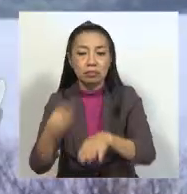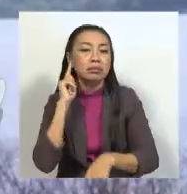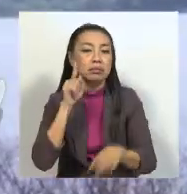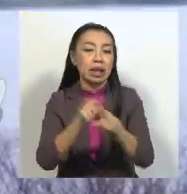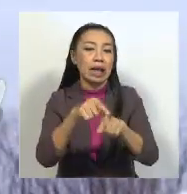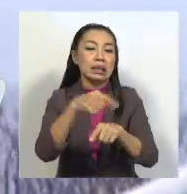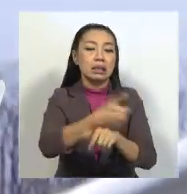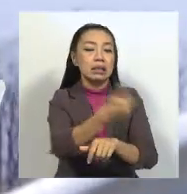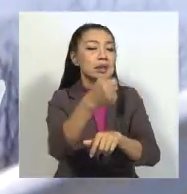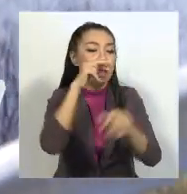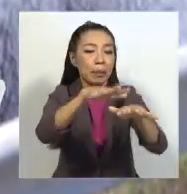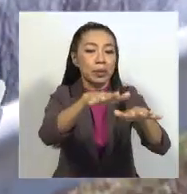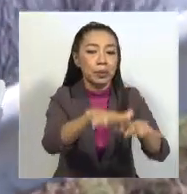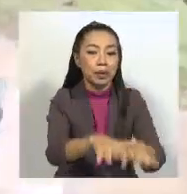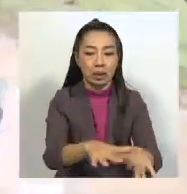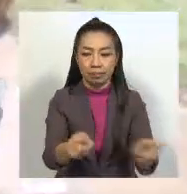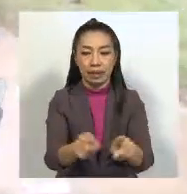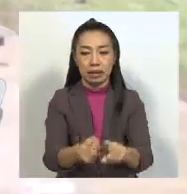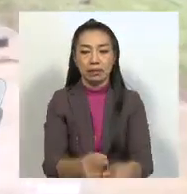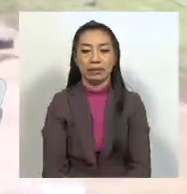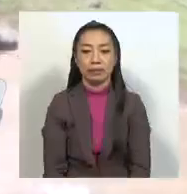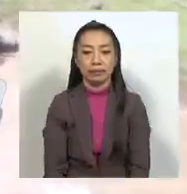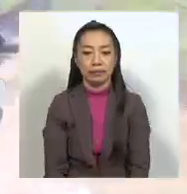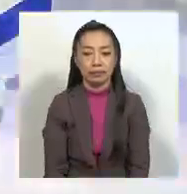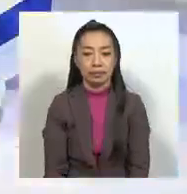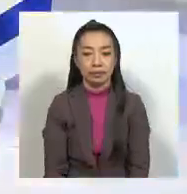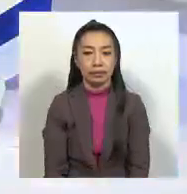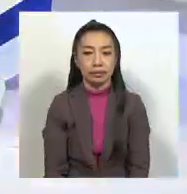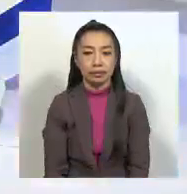ดระดับลงด้วยครับคุณกรองแก้วคุณปวีณาครับ ค่ะ ค่ะ